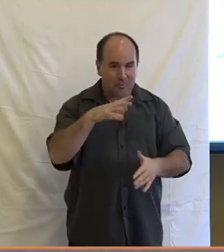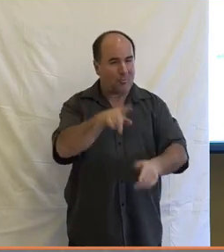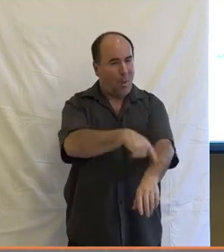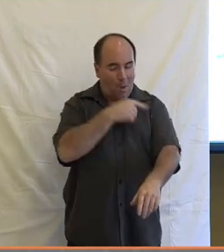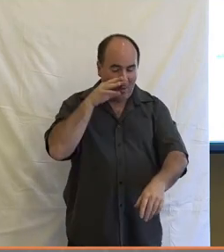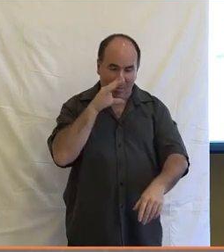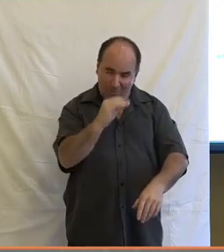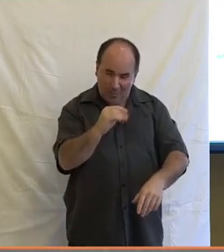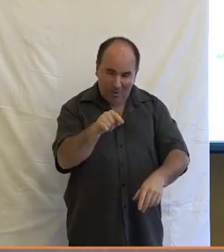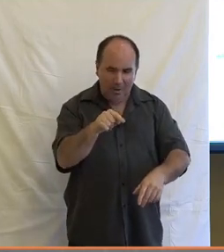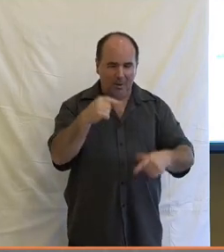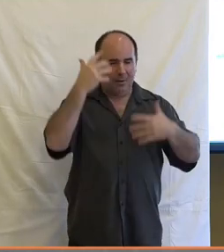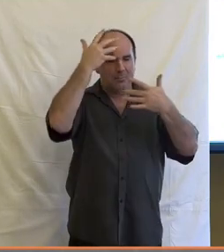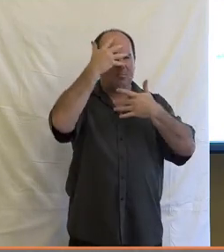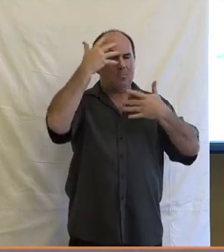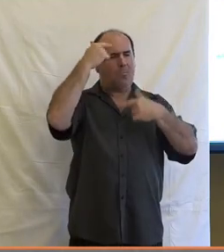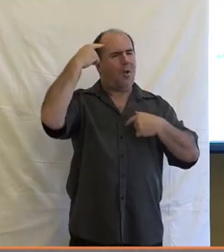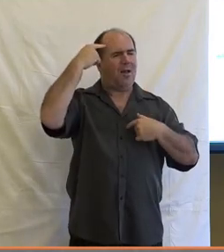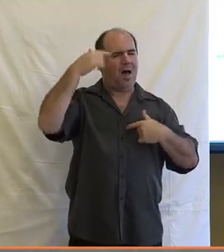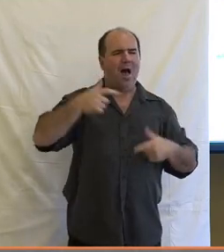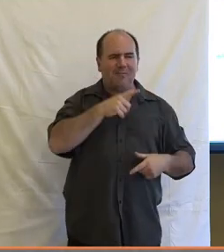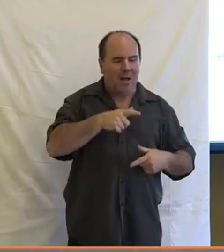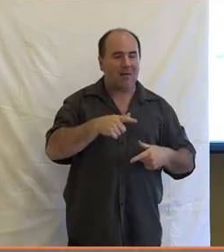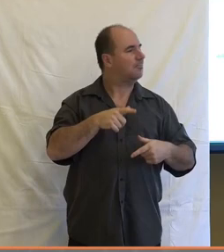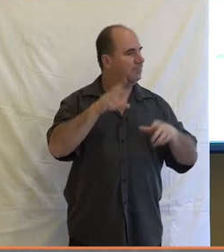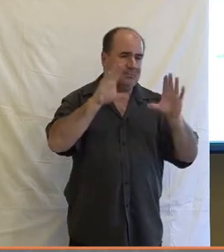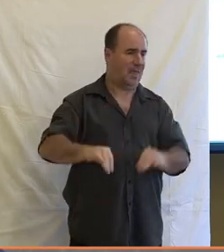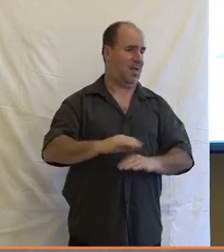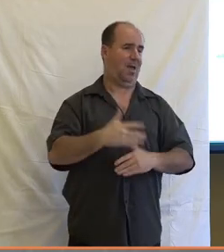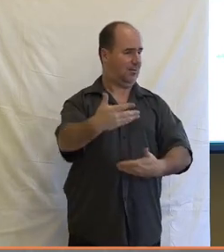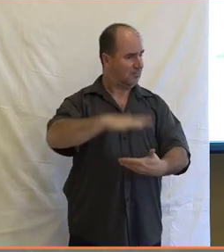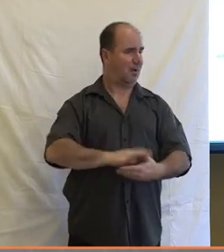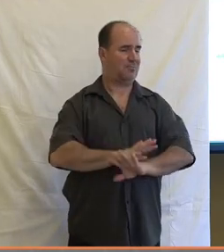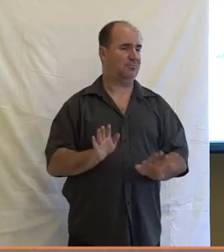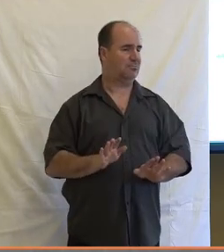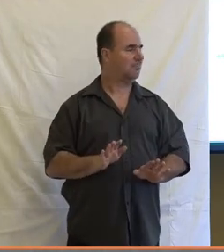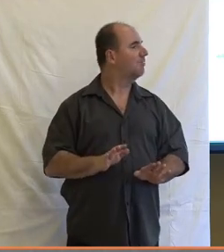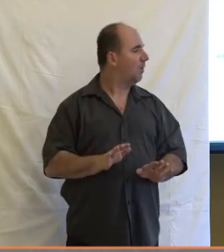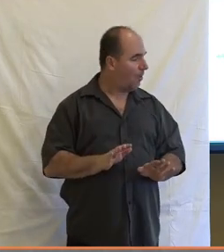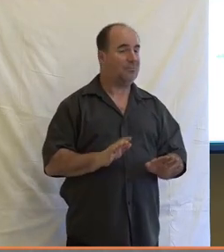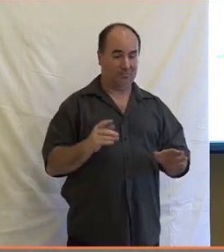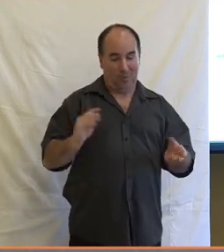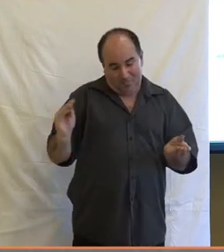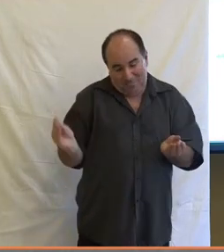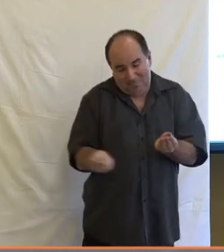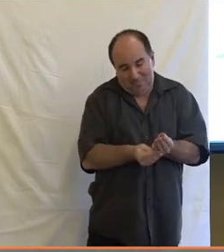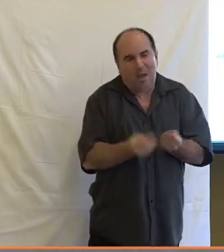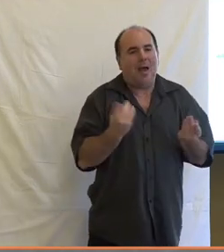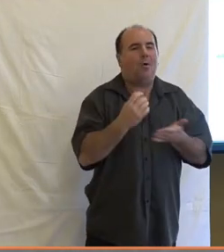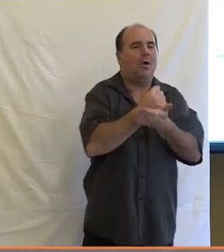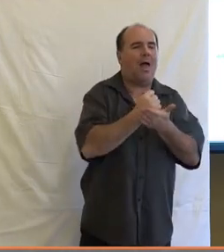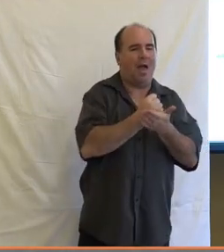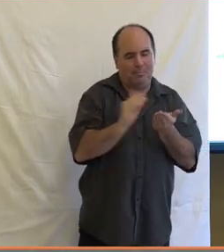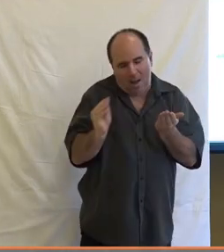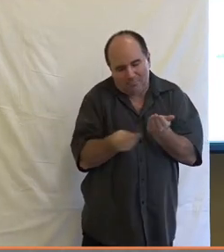to je všechno o tom, že to je podobně jako příbalový leták, který sice ne všichni čtou, ale je tam. A na druhou stranu zase